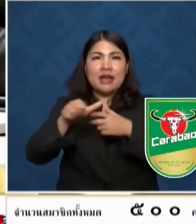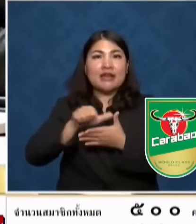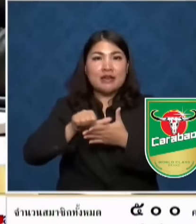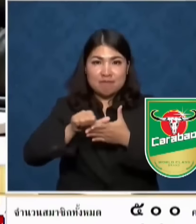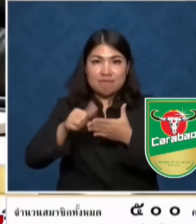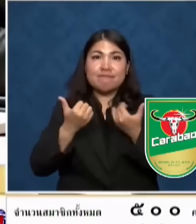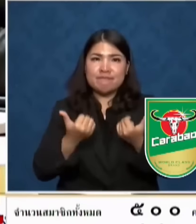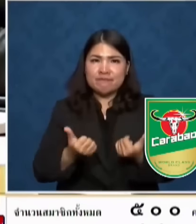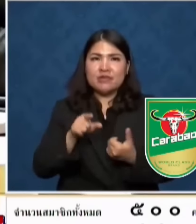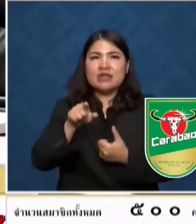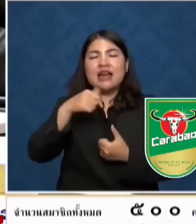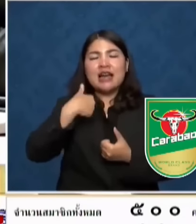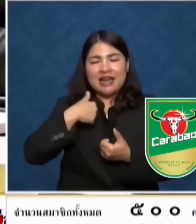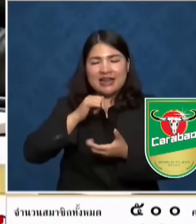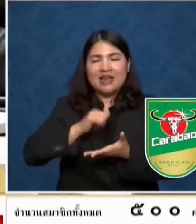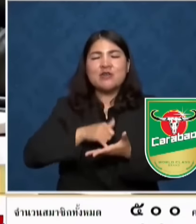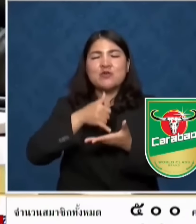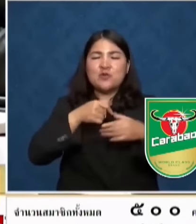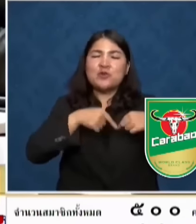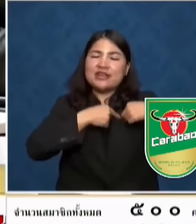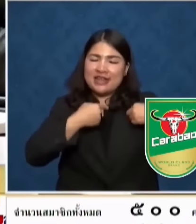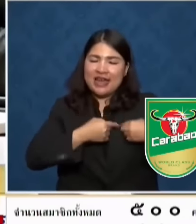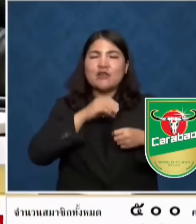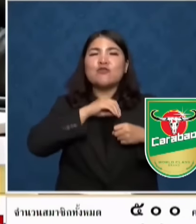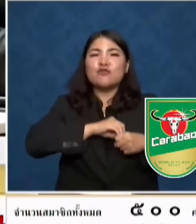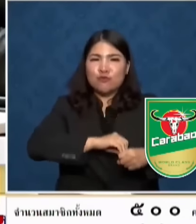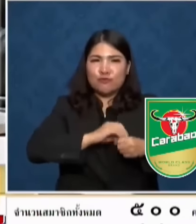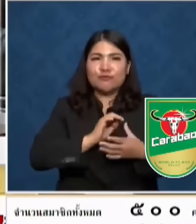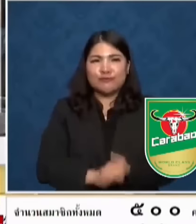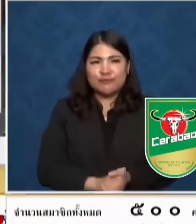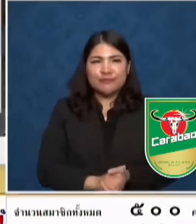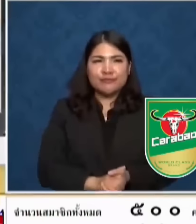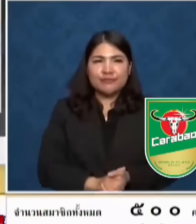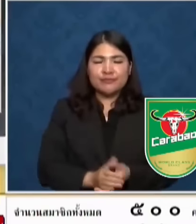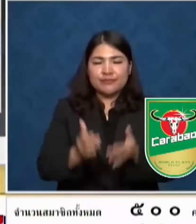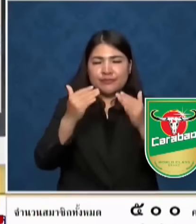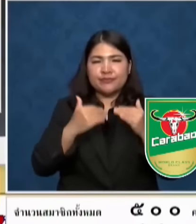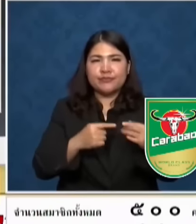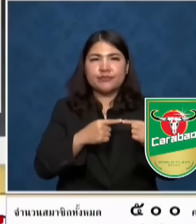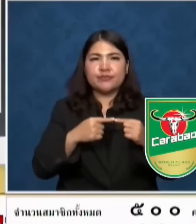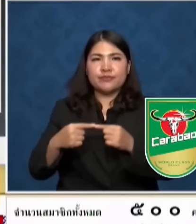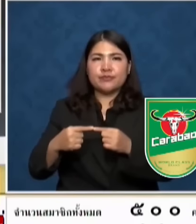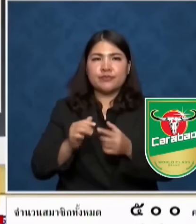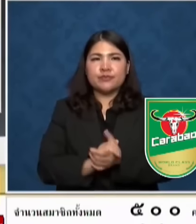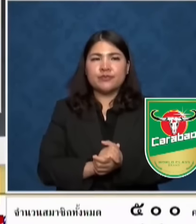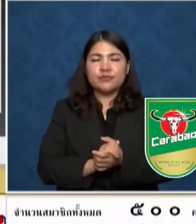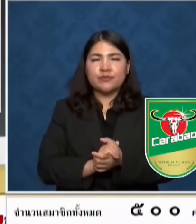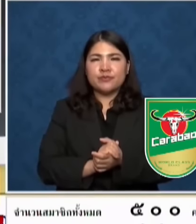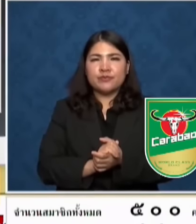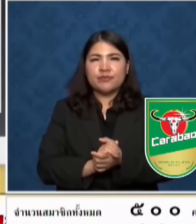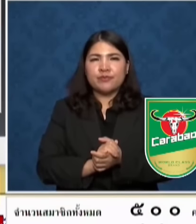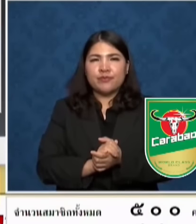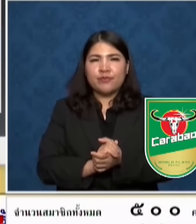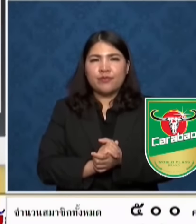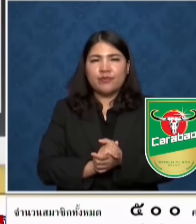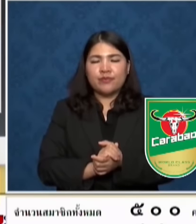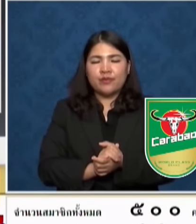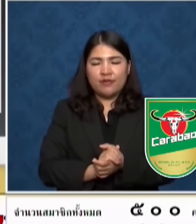ได้อย่างน้อยท่านอาจจะได้ยืนอยู่ในใจของประชาชนนะคะต่อมาค่ะ กระบวนการกลางน้ำหรือ